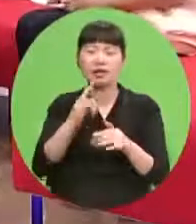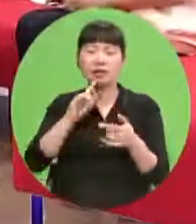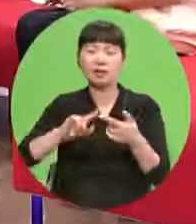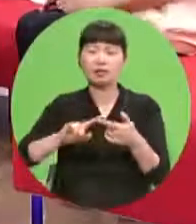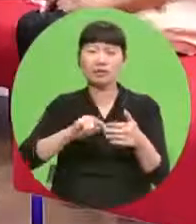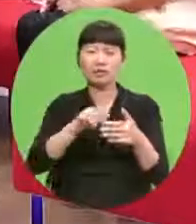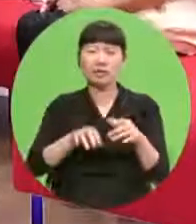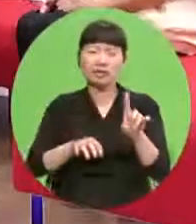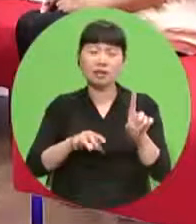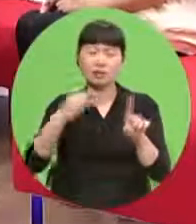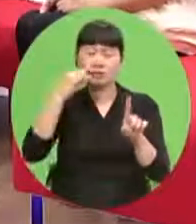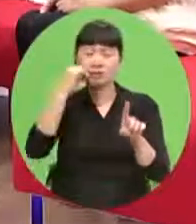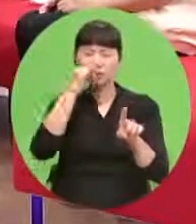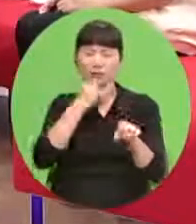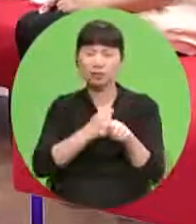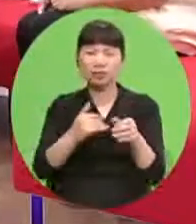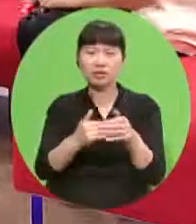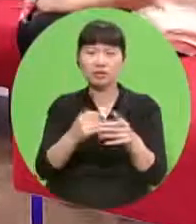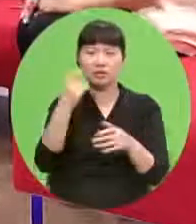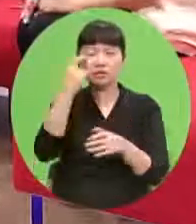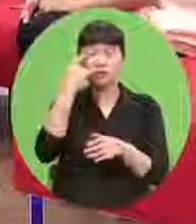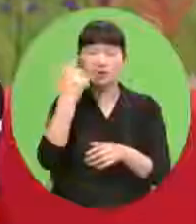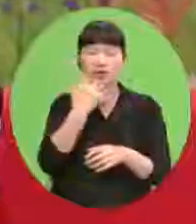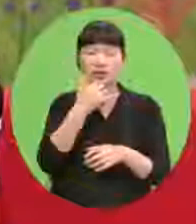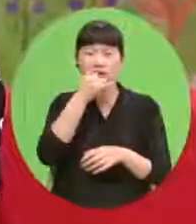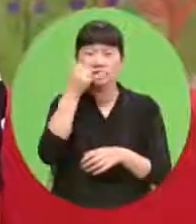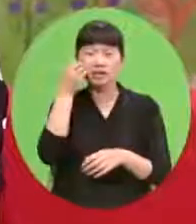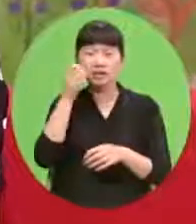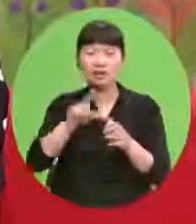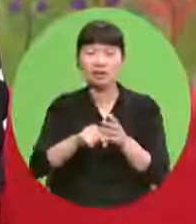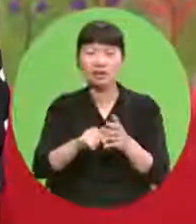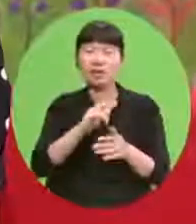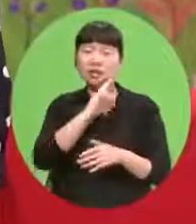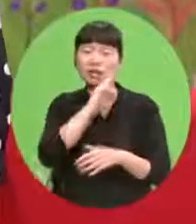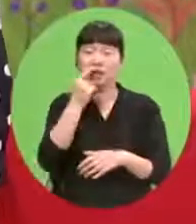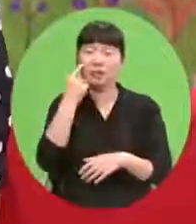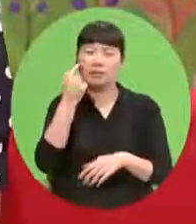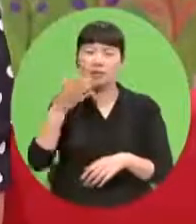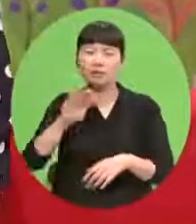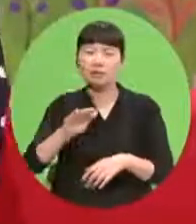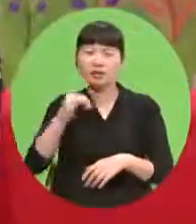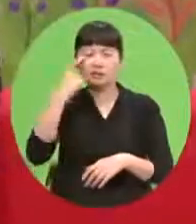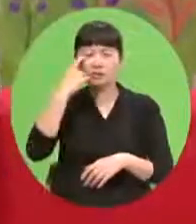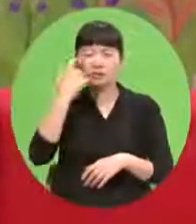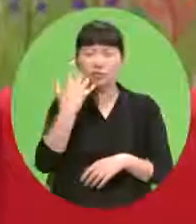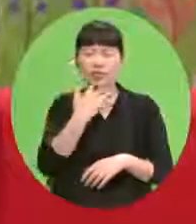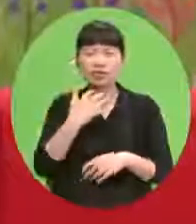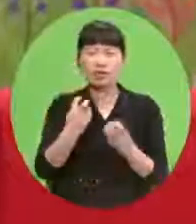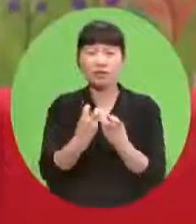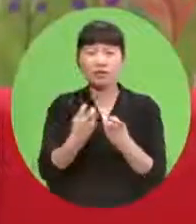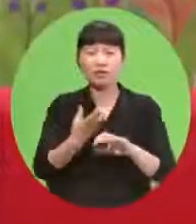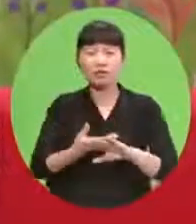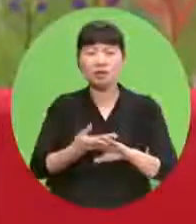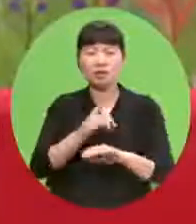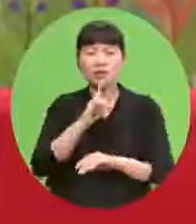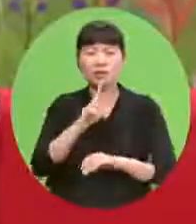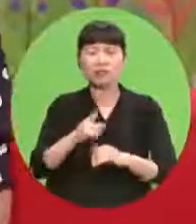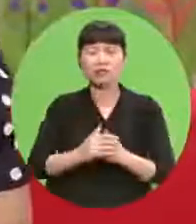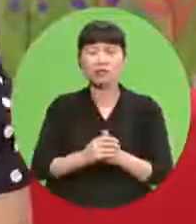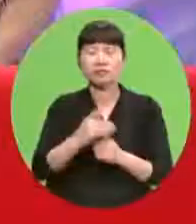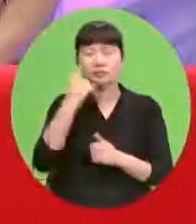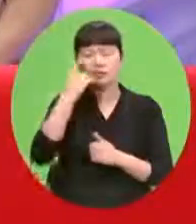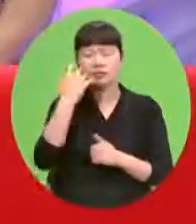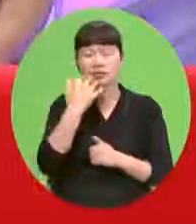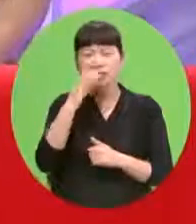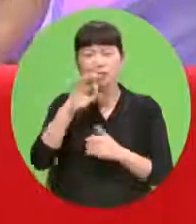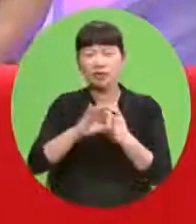말씀하셨던 것 중에 한 가지 궁금했던 게요. 눈동자 색이 이상할 때도 좀 의심해봐라 하셨는데 네. 눈동자 색깔이 뭐 어떻게 다르다는 말씀이신가요? 눈동자